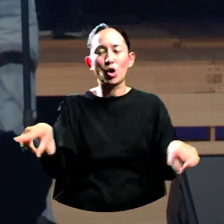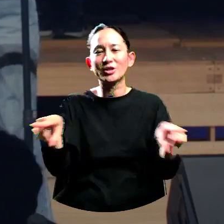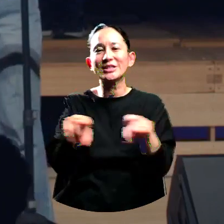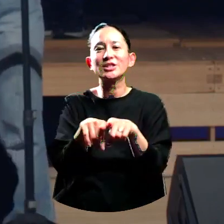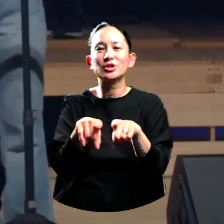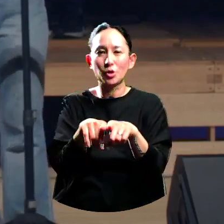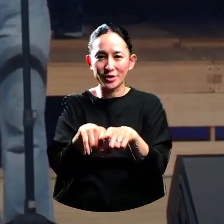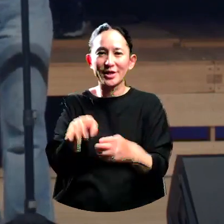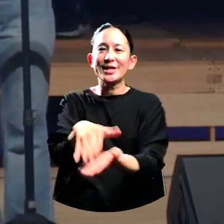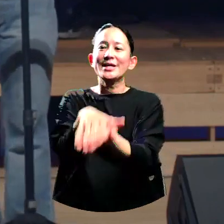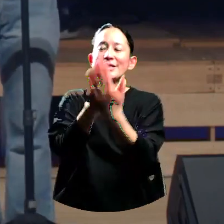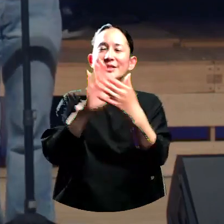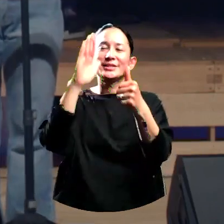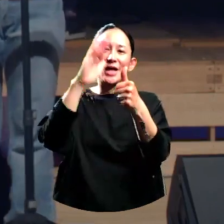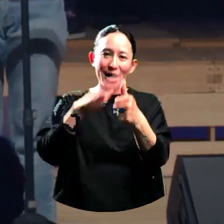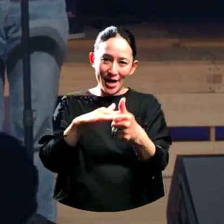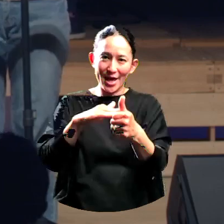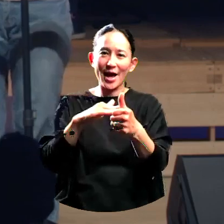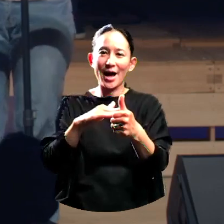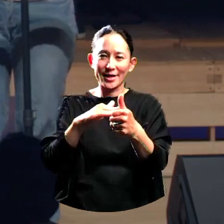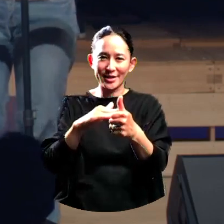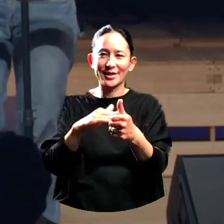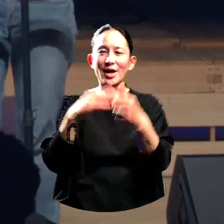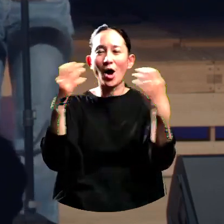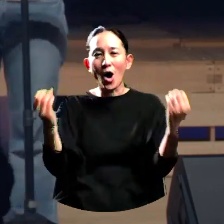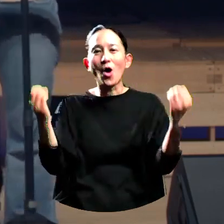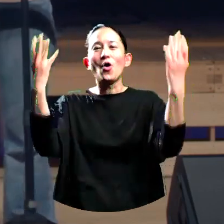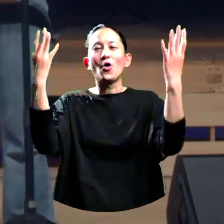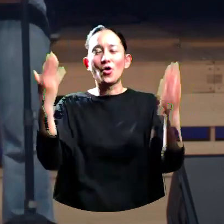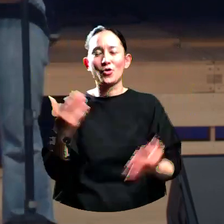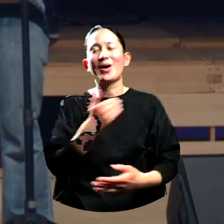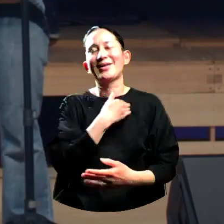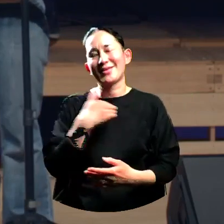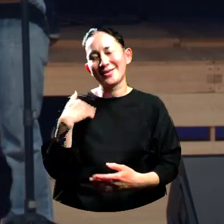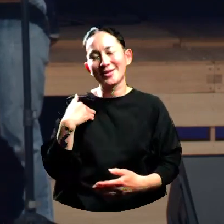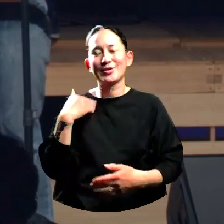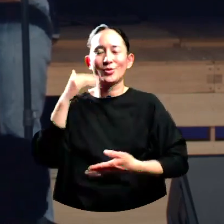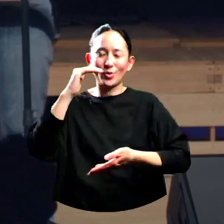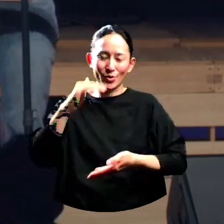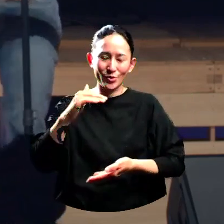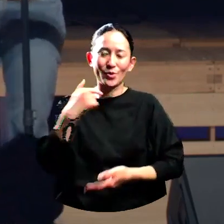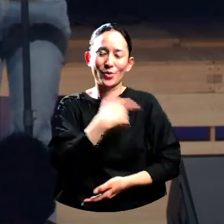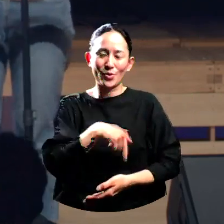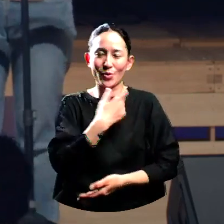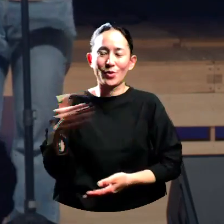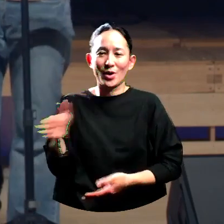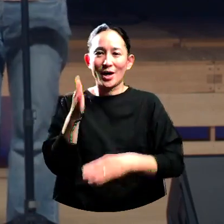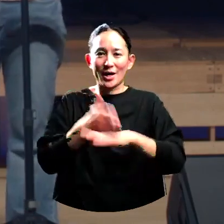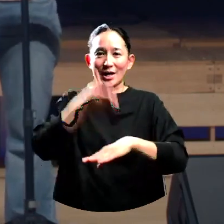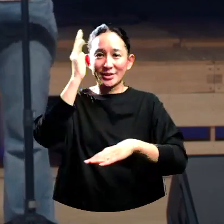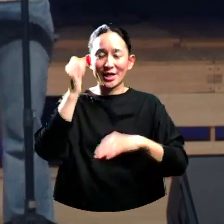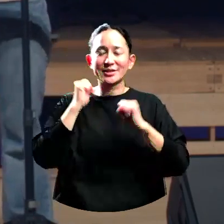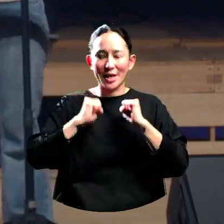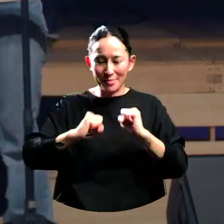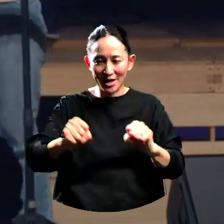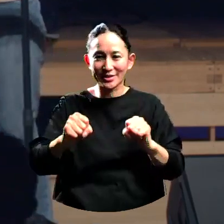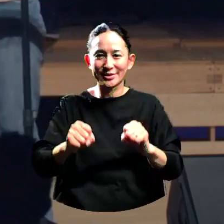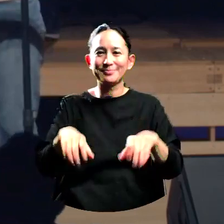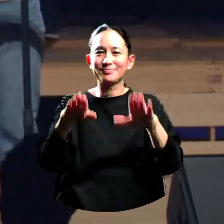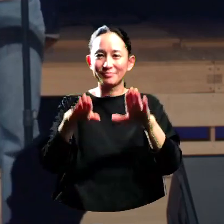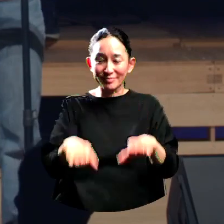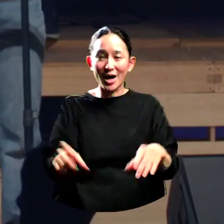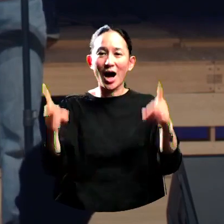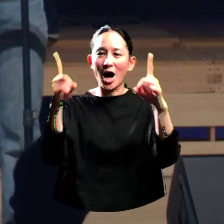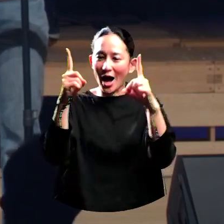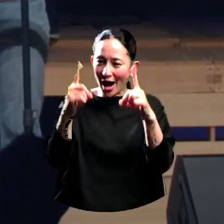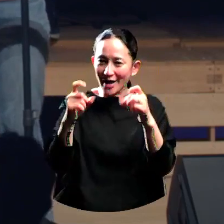拝をお祝いすることができて心から感謝しています。 I'm so happy that we get to celebrate Easter with all of you. 今席に座る前に周りの人と挨拶